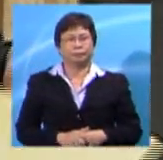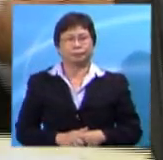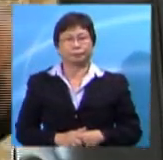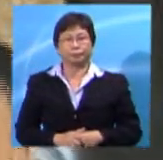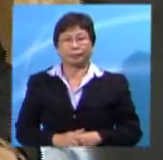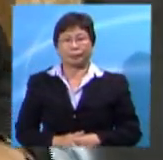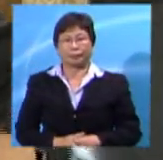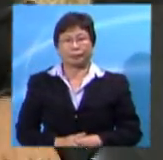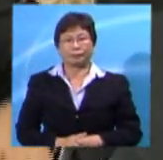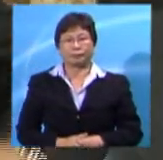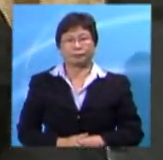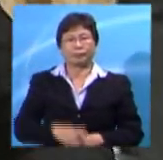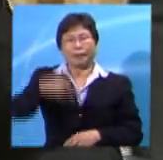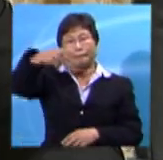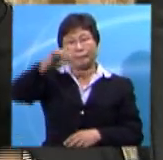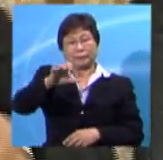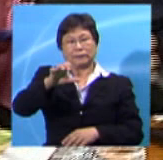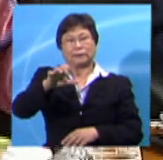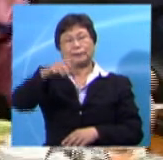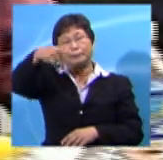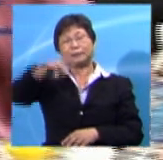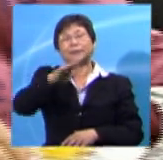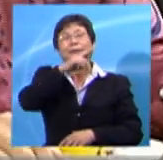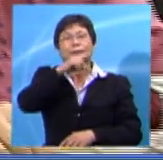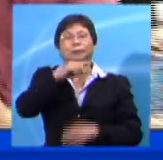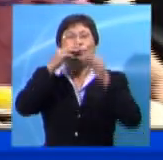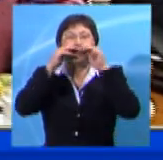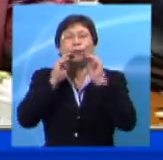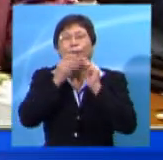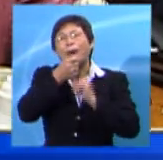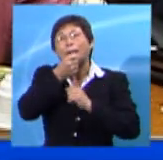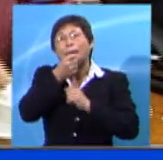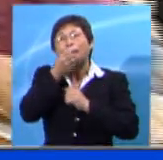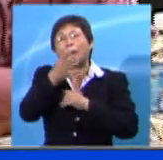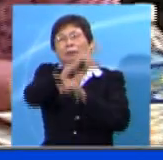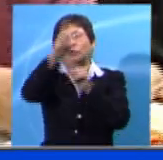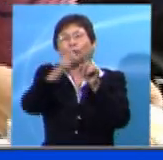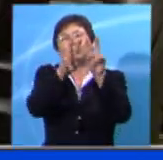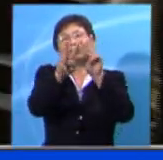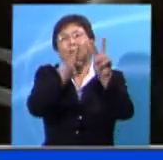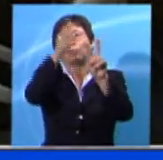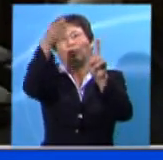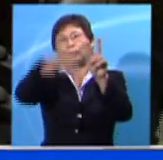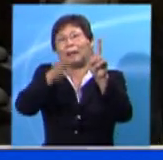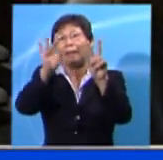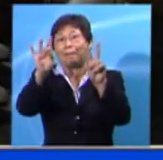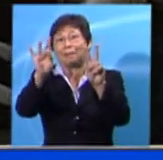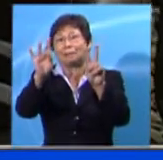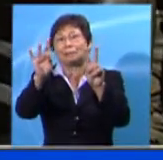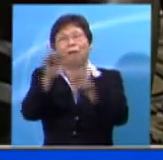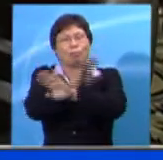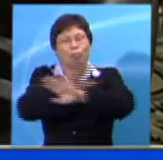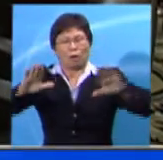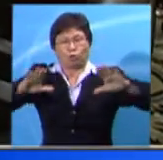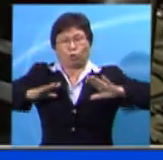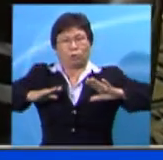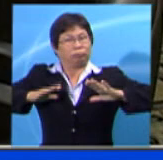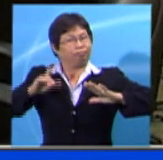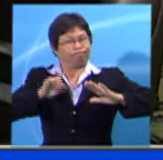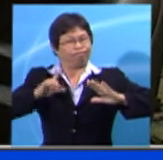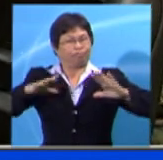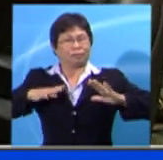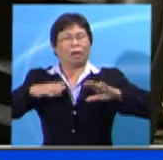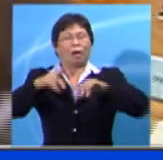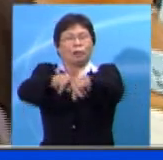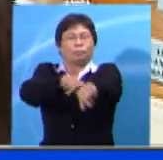mangsa dalam sidang media sama Tan Sri Muhyiddin memaklumkan Tarikh 22 ogos ini bukan cuti umum sepanjang